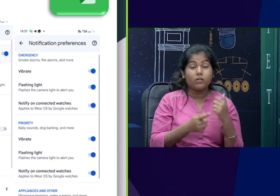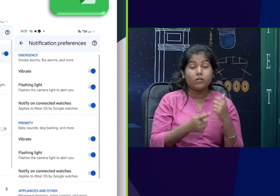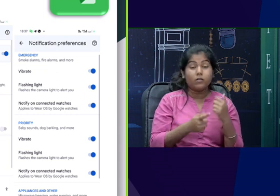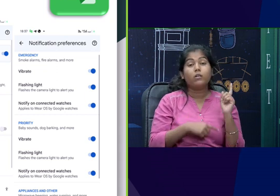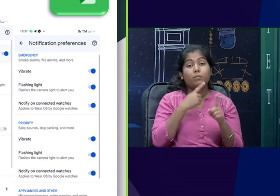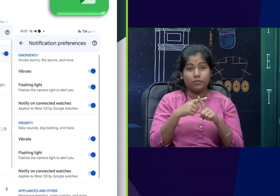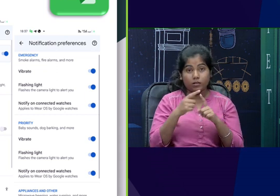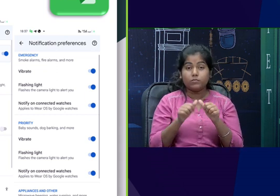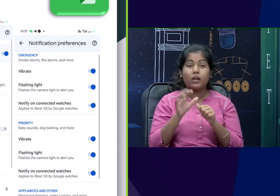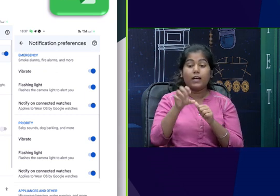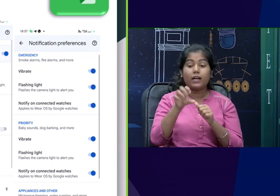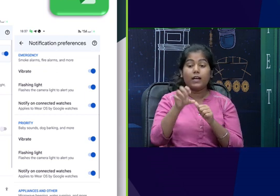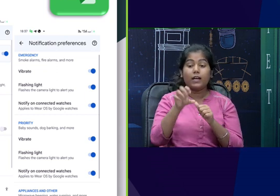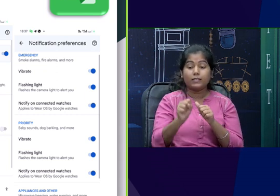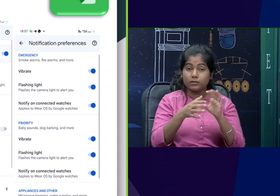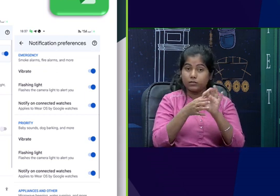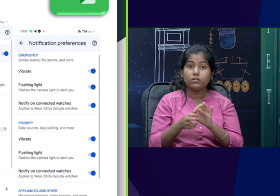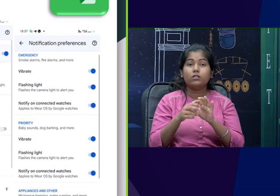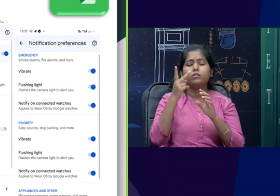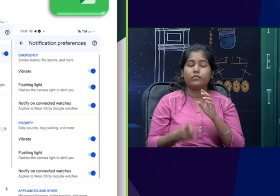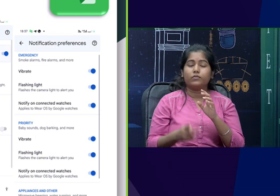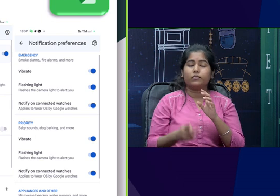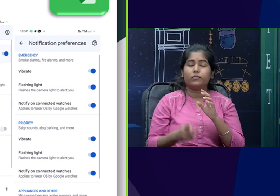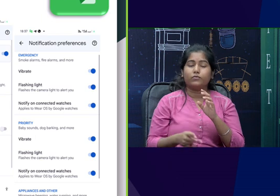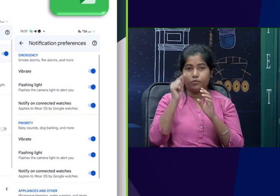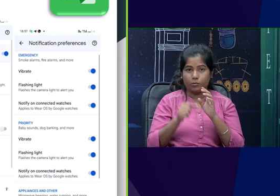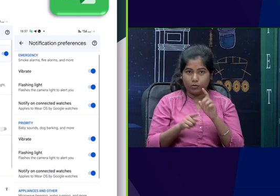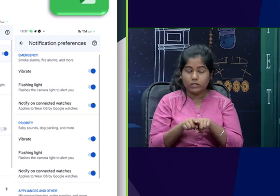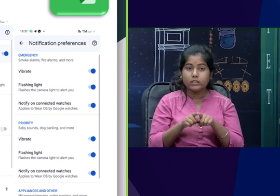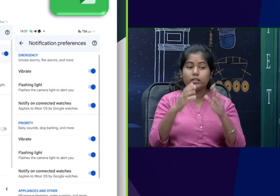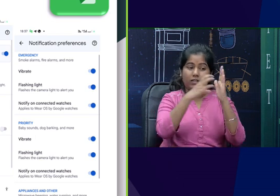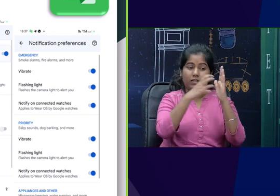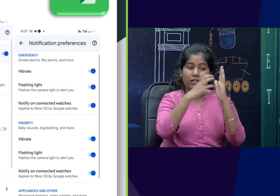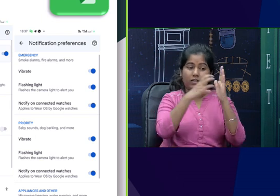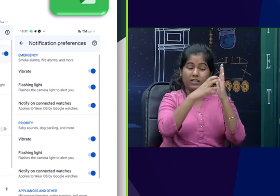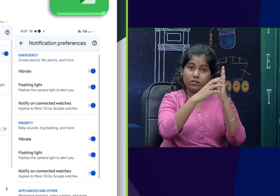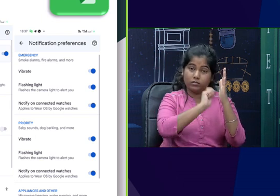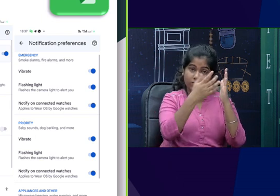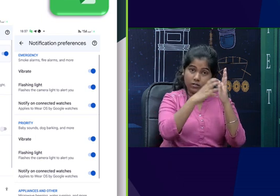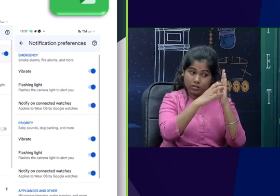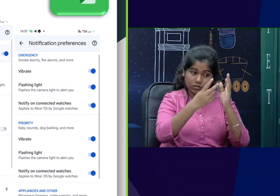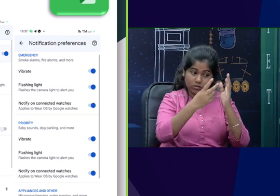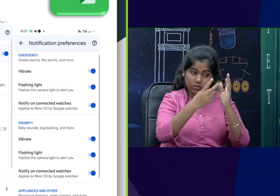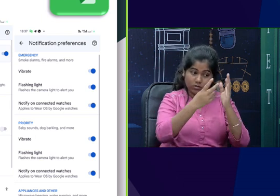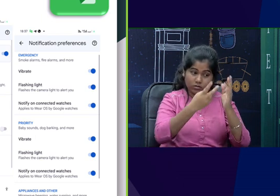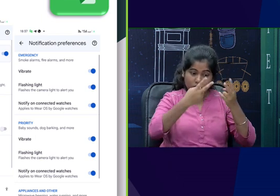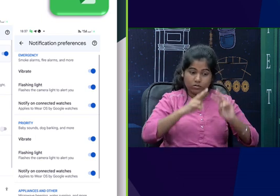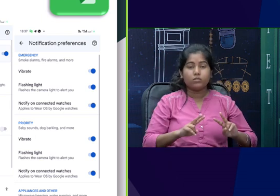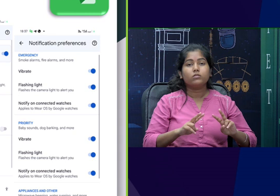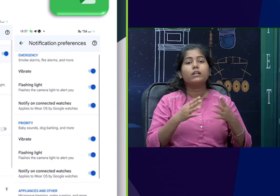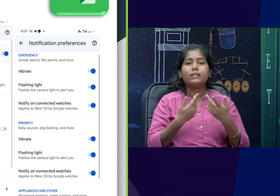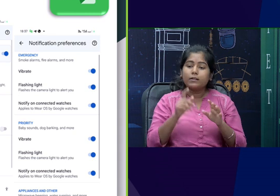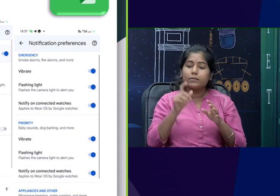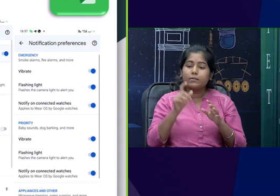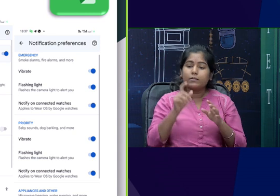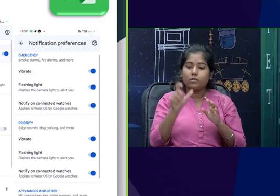है आपको एक्सेसिबिलिटी के अदर फीचर भी मिलेंगे, आप टेक्स्ट को लार्ज कर सकते हैं, मान लीजिए जो पर्सन बोल रहा